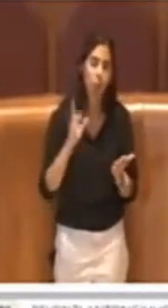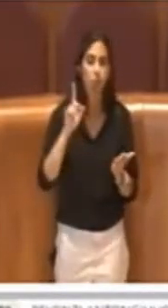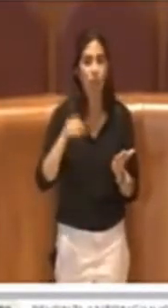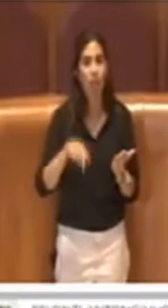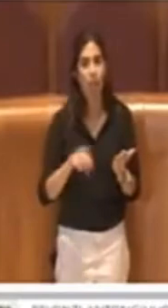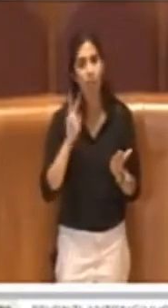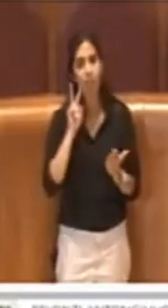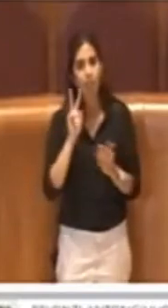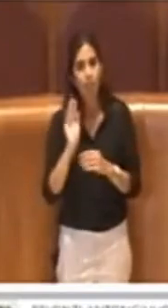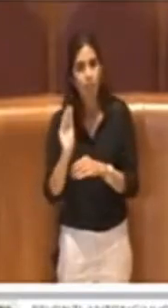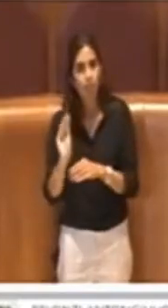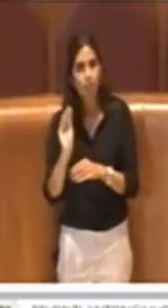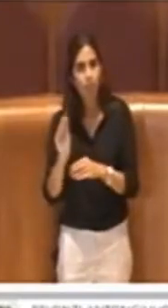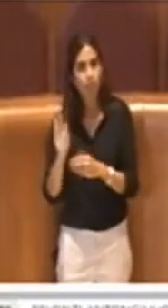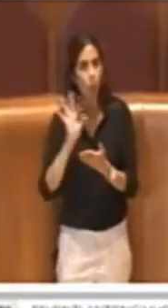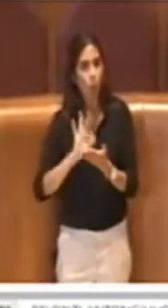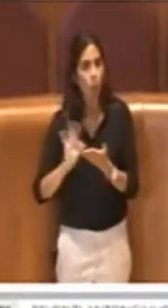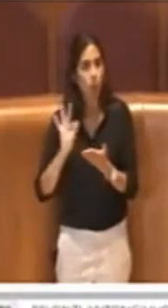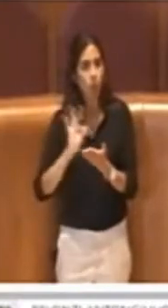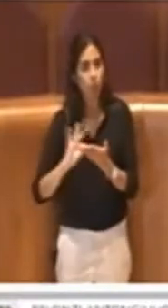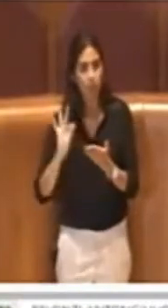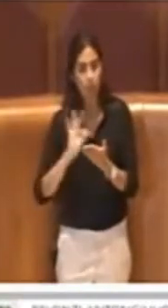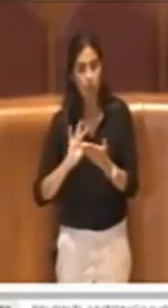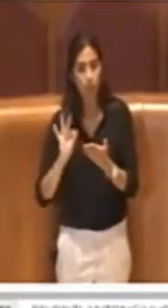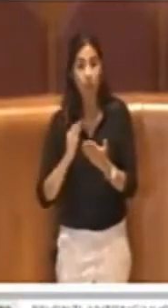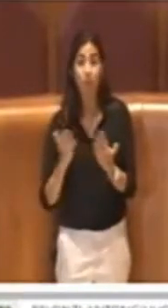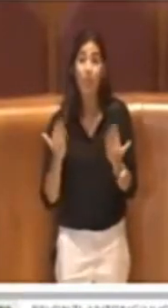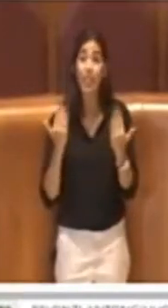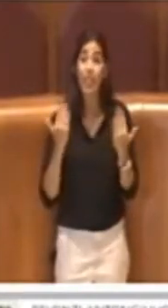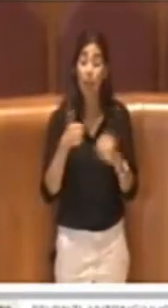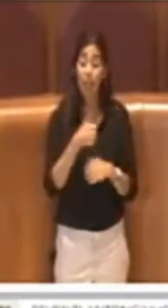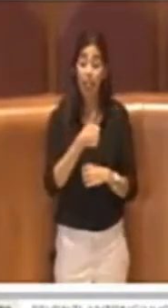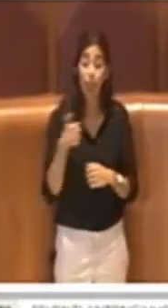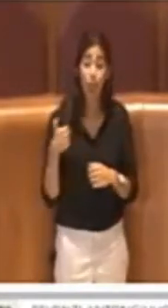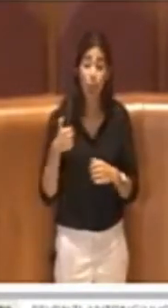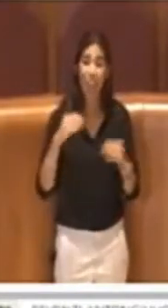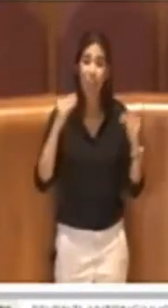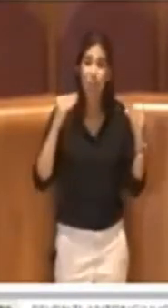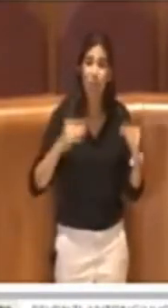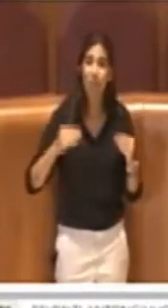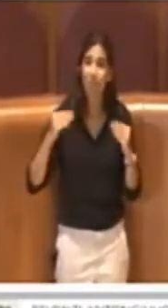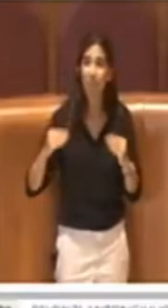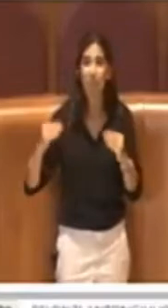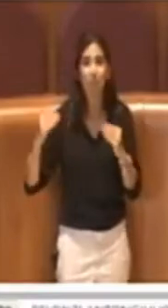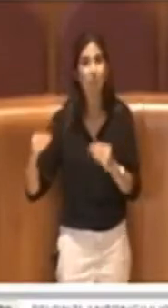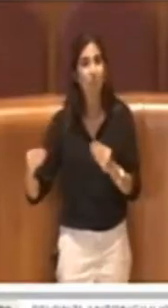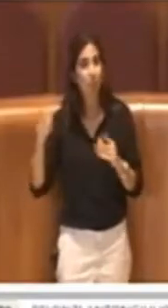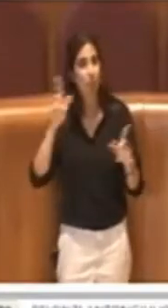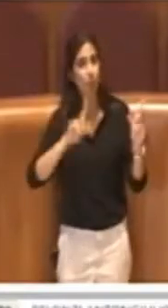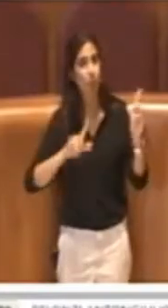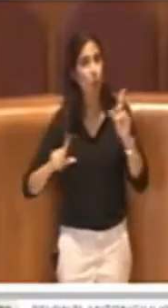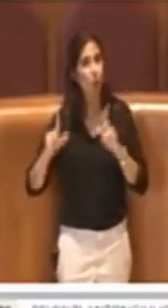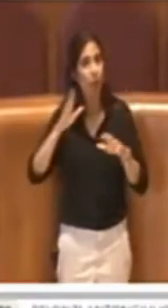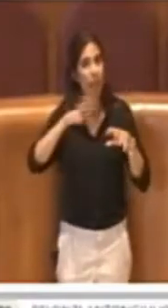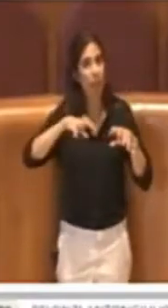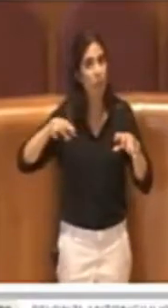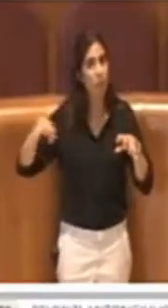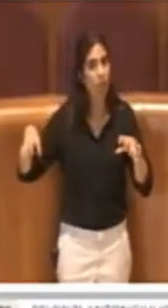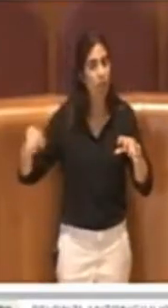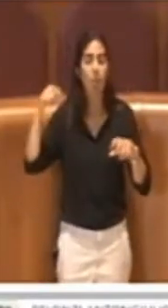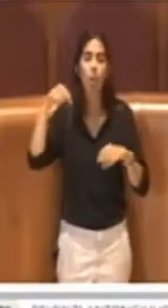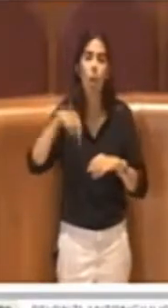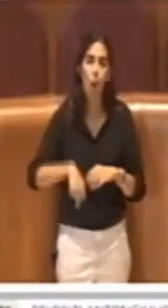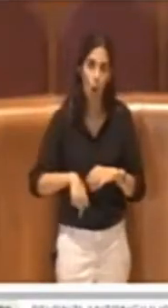a chiedere agli uffici. Finalmente 100 impianti fotovoltaici oggi sono funzionanti